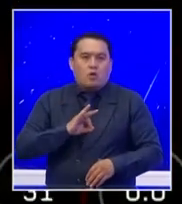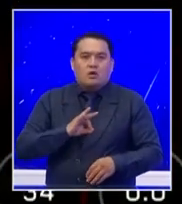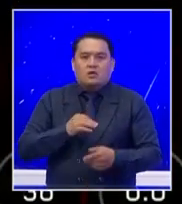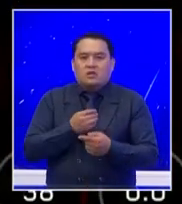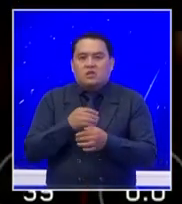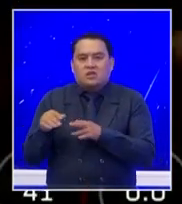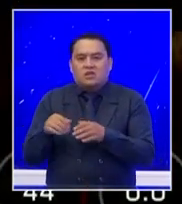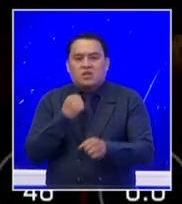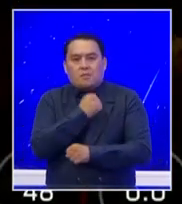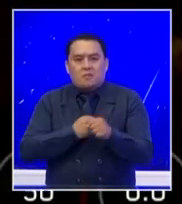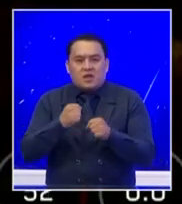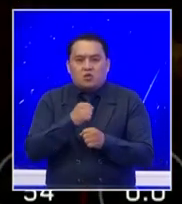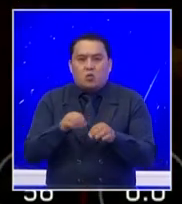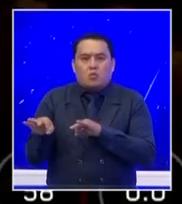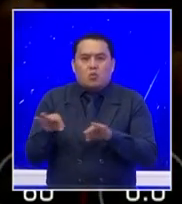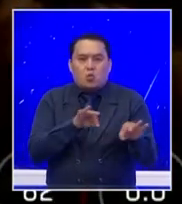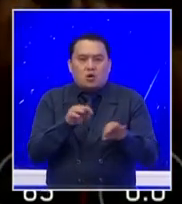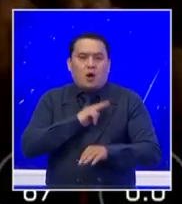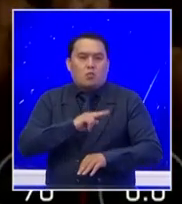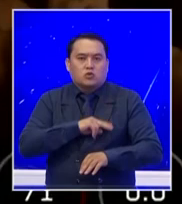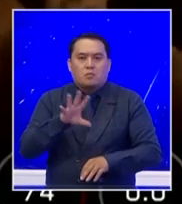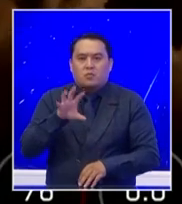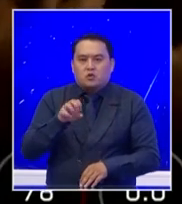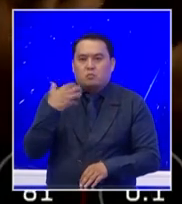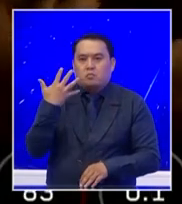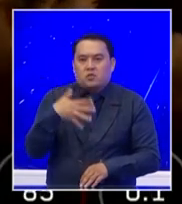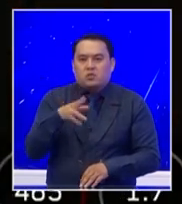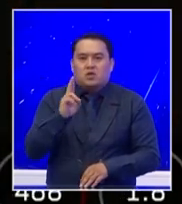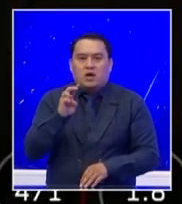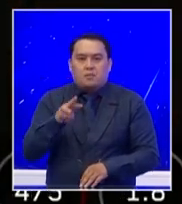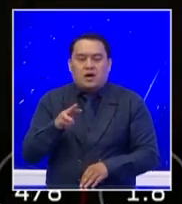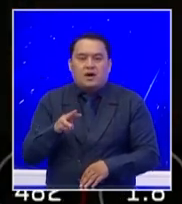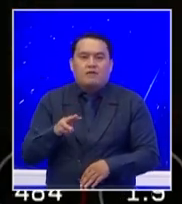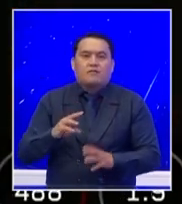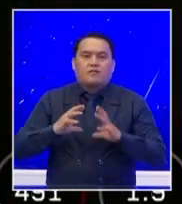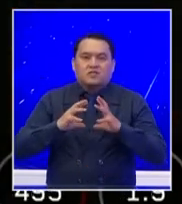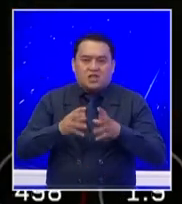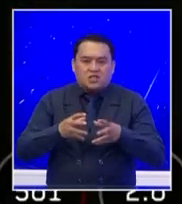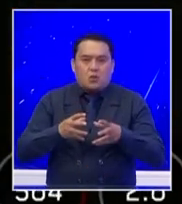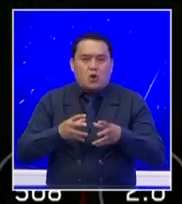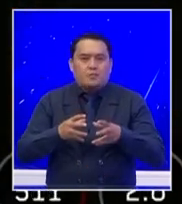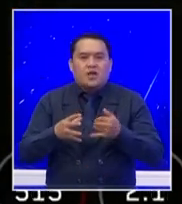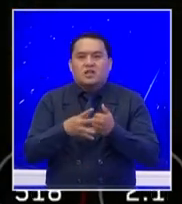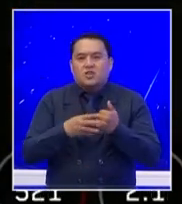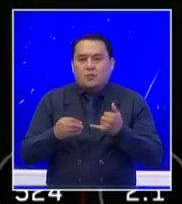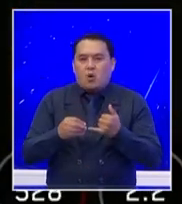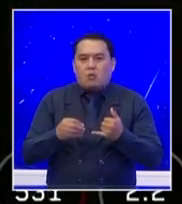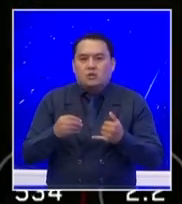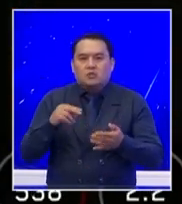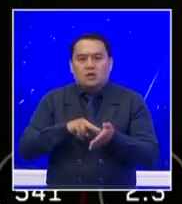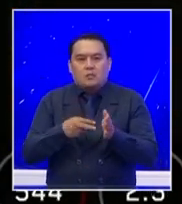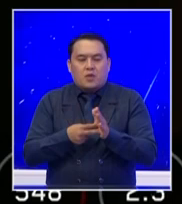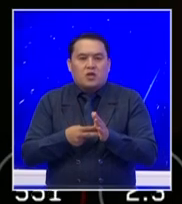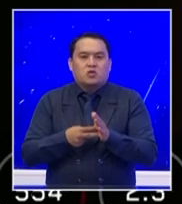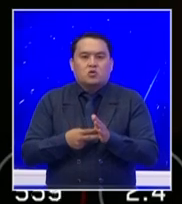ионные двигатели для перемещения на рабочую высоту в 550 километров над планетой. Эта миссия станет частью глобальных замыслов